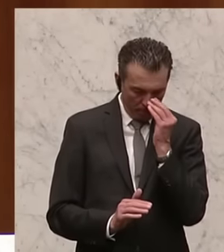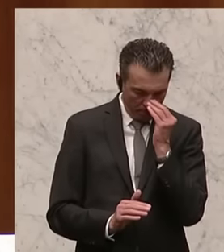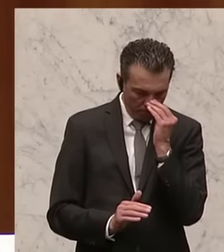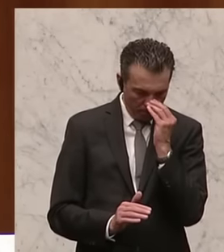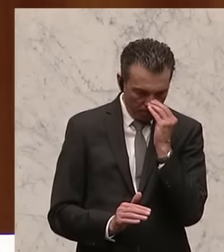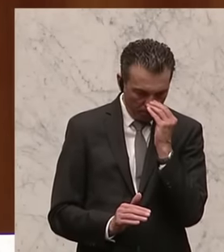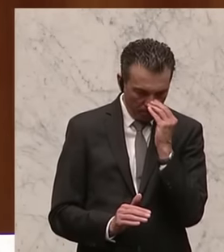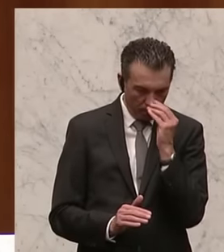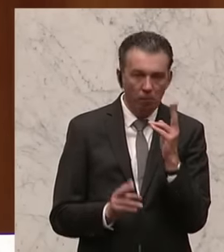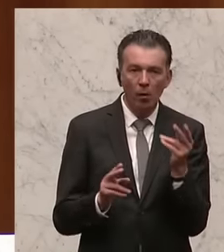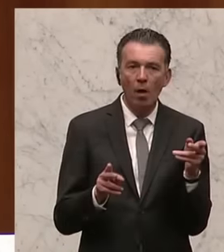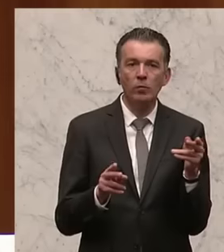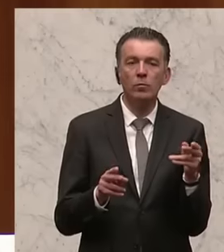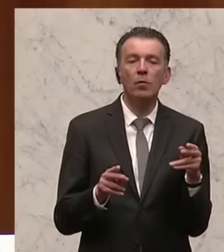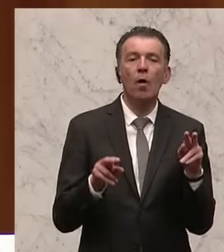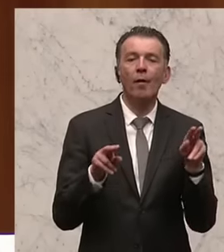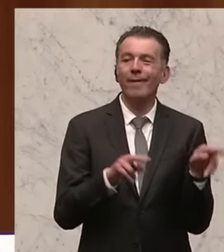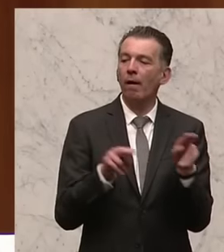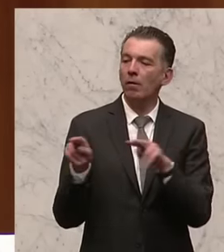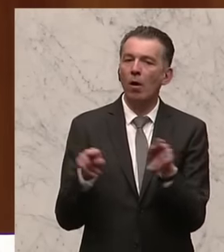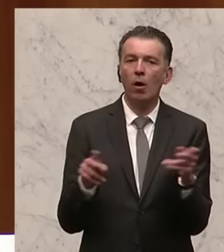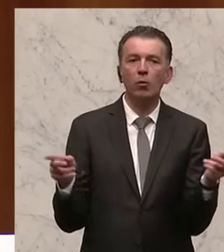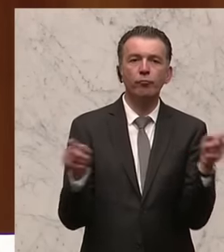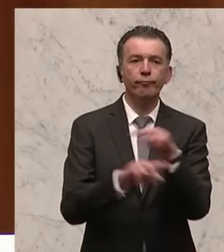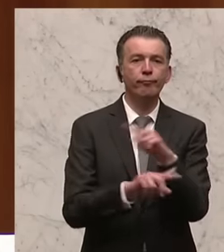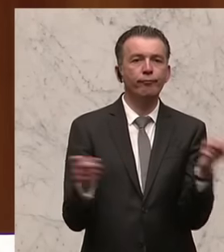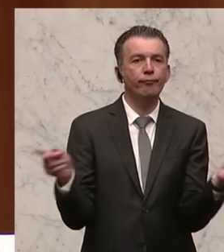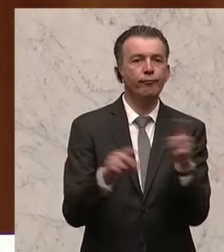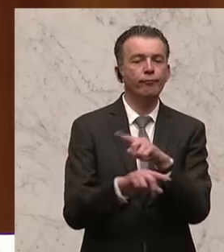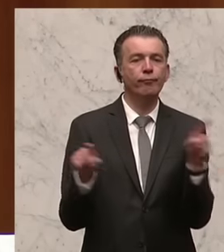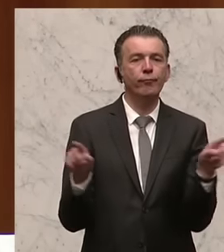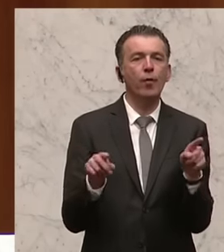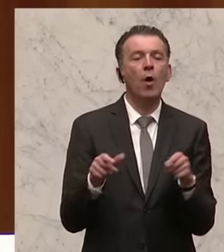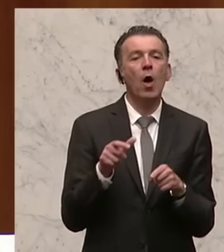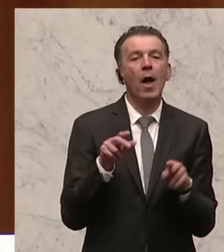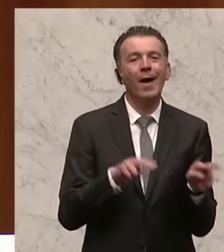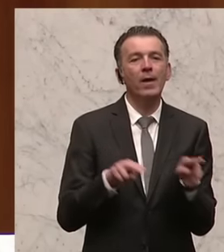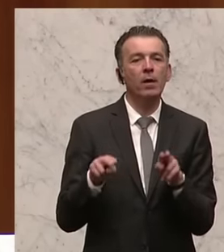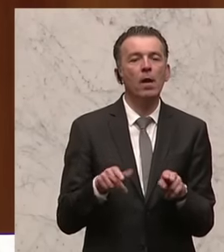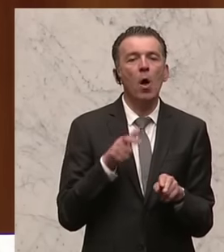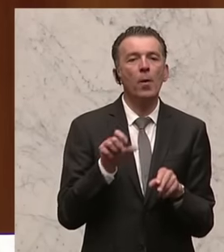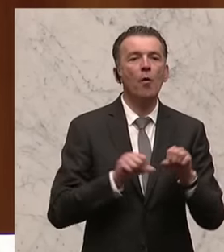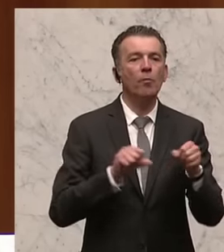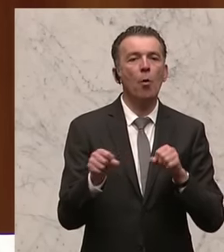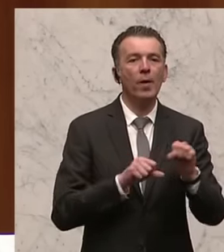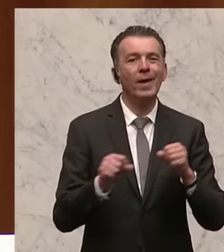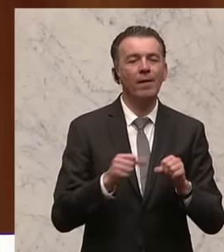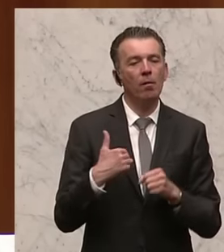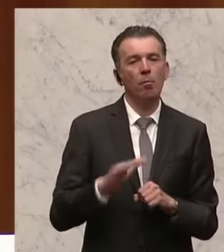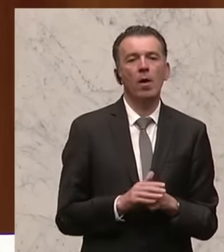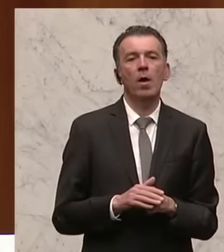erhöhen wir die Durchlässigkeit zwischen den Gerichten und wir stärken die richterliche Berufsmobilität. Der Reform